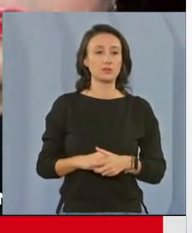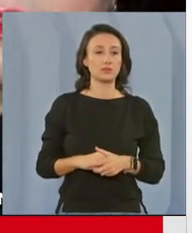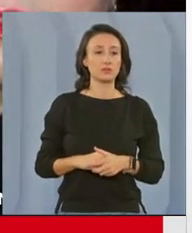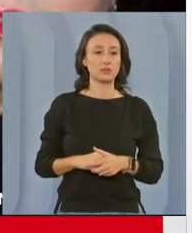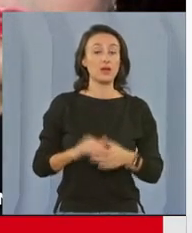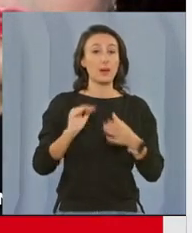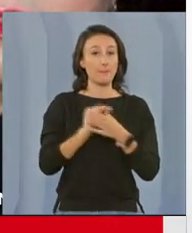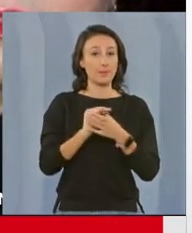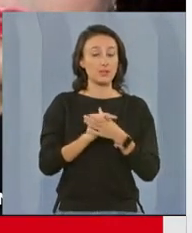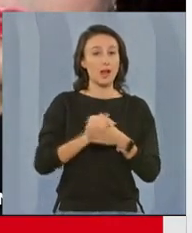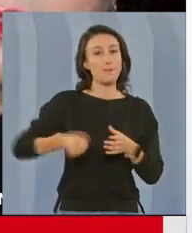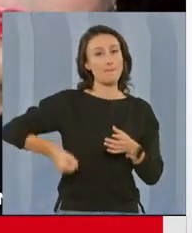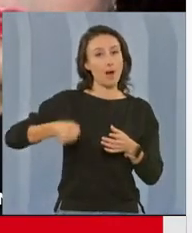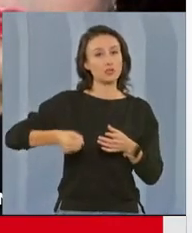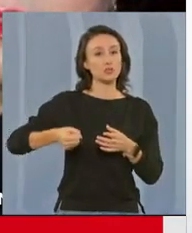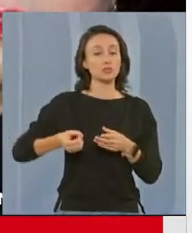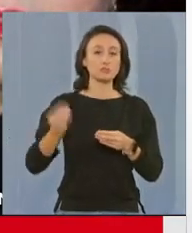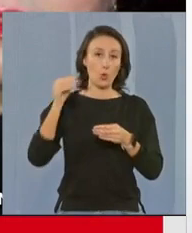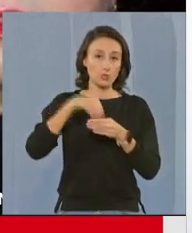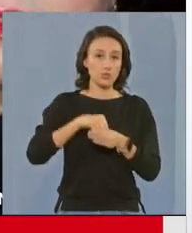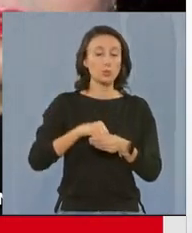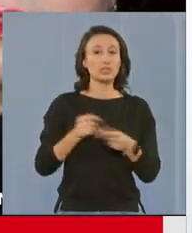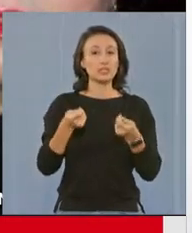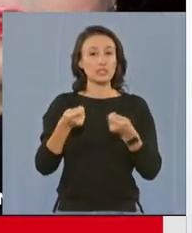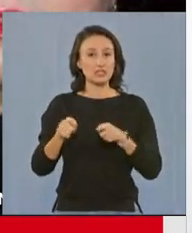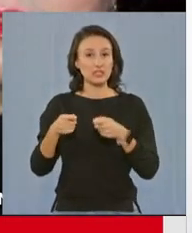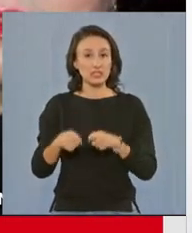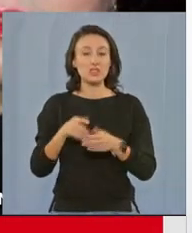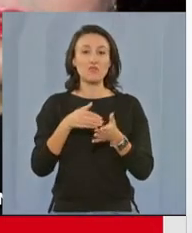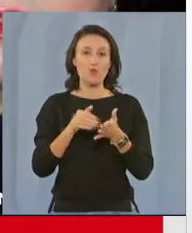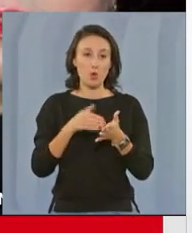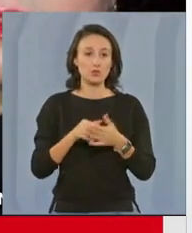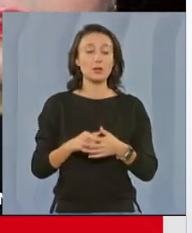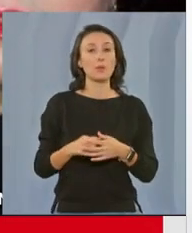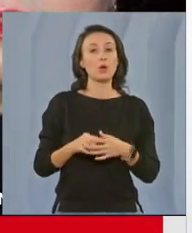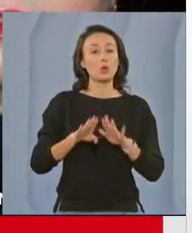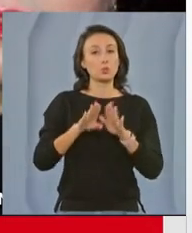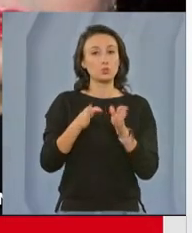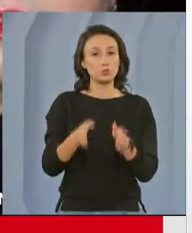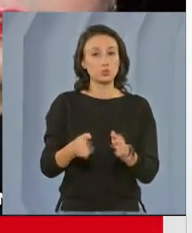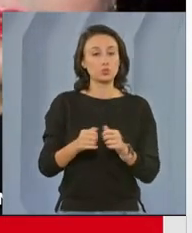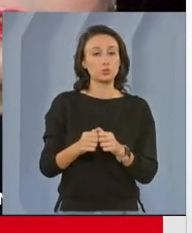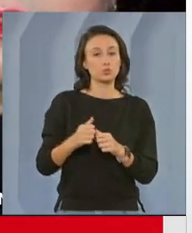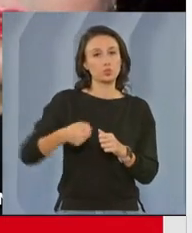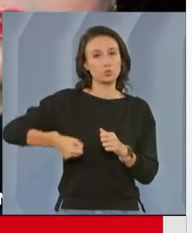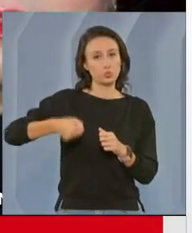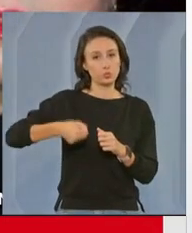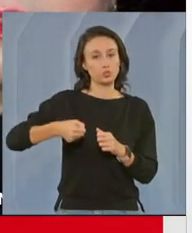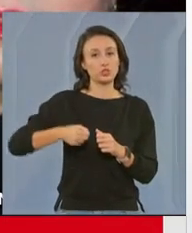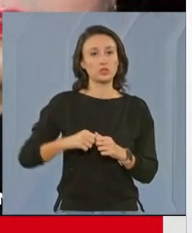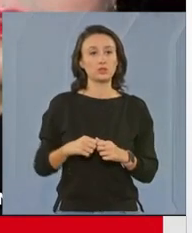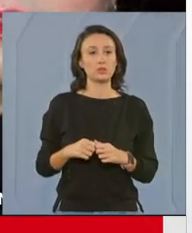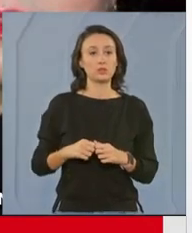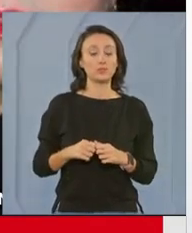păstrarea bagajelor în conținutul original și închise, să folosim pungi autosigilabile, acei saci care